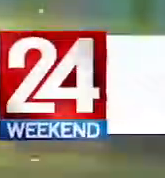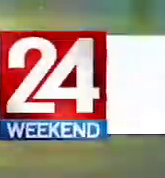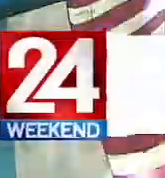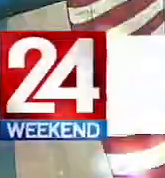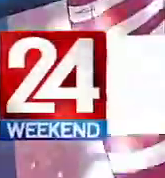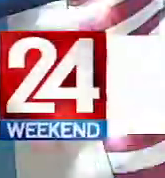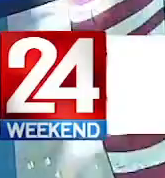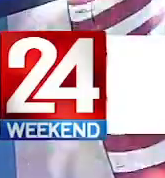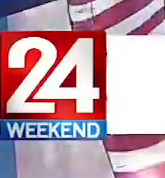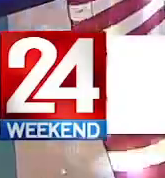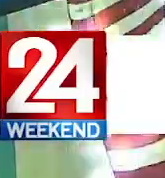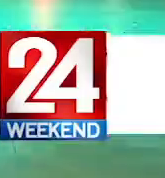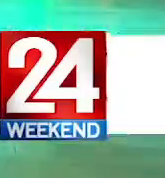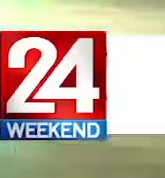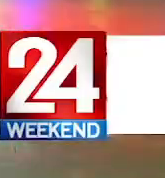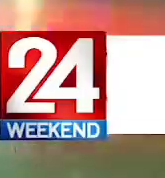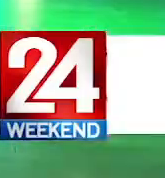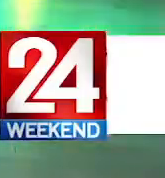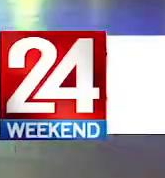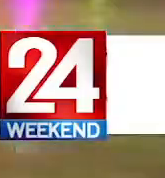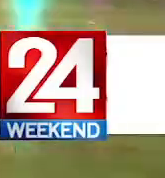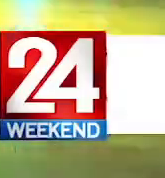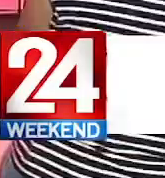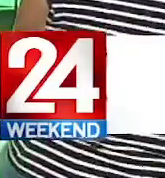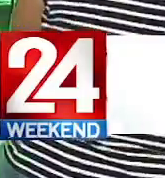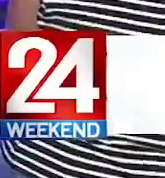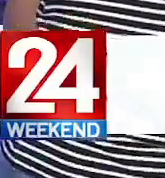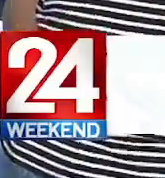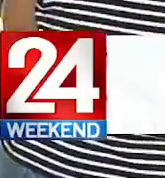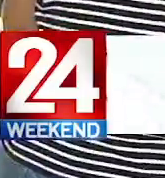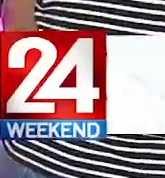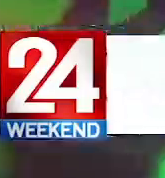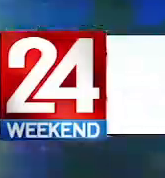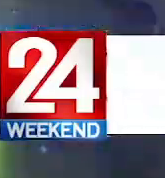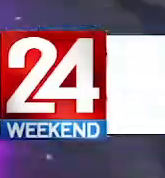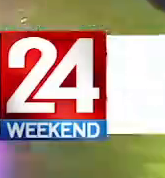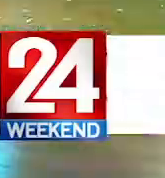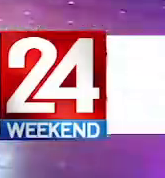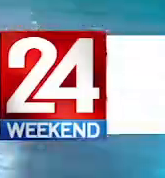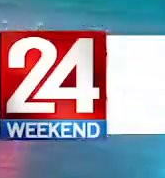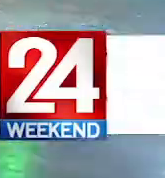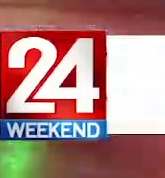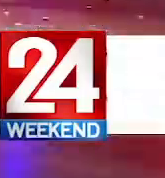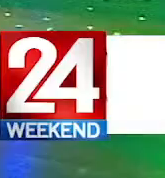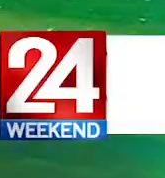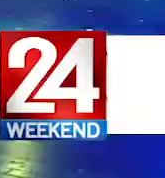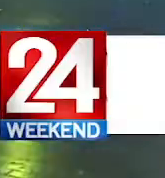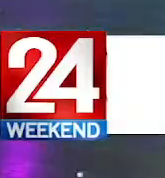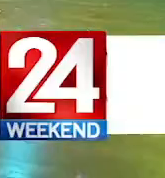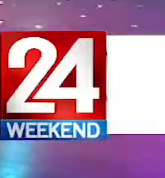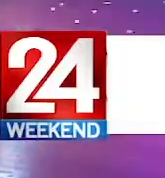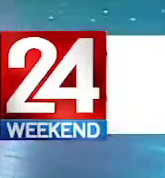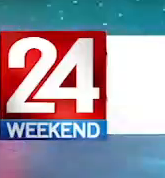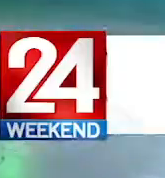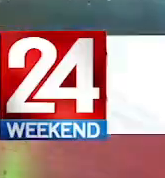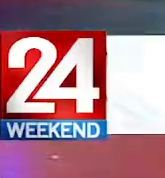Tambayan sa Quezon City na tumu-throwback sa disco era, in-na-in sa mga kabataan at young at heart.